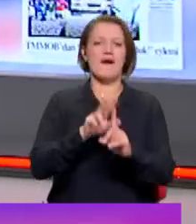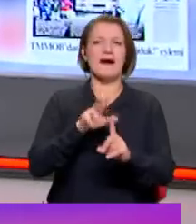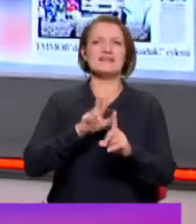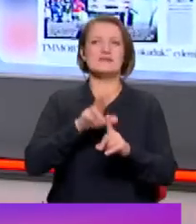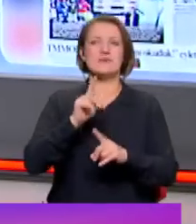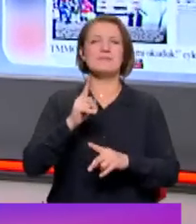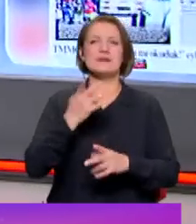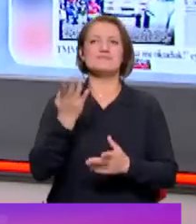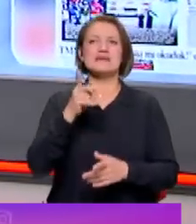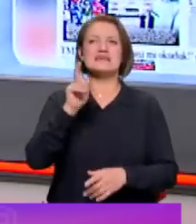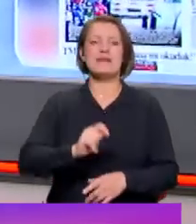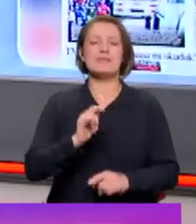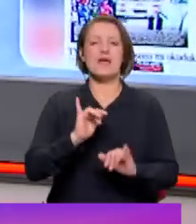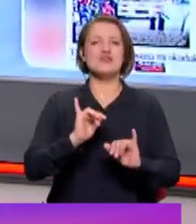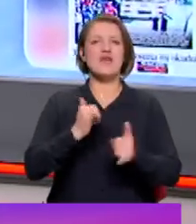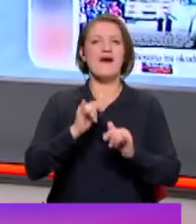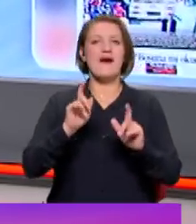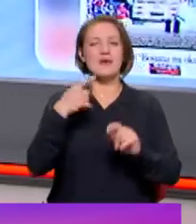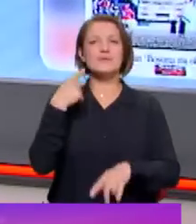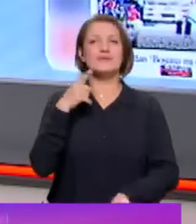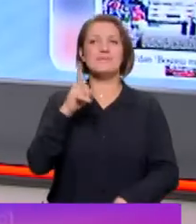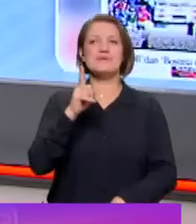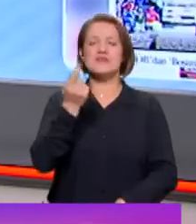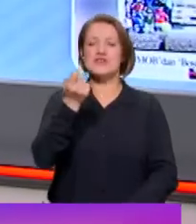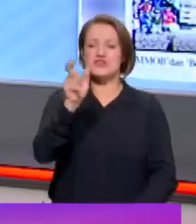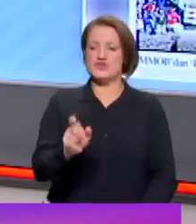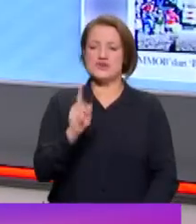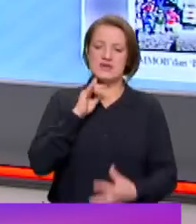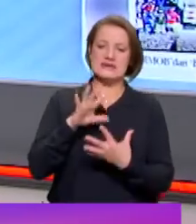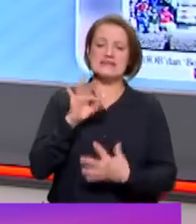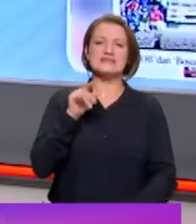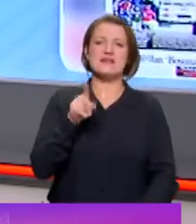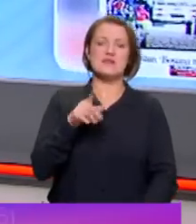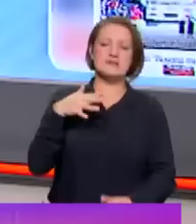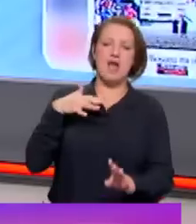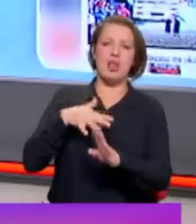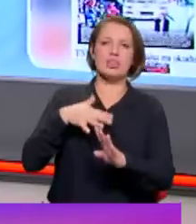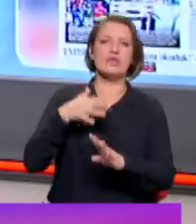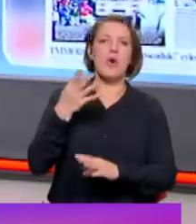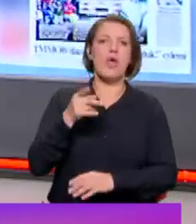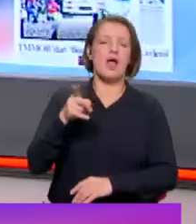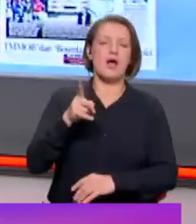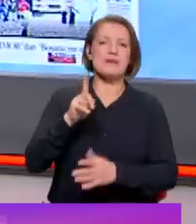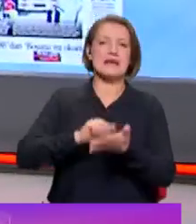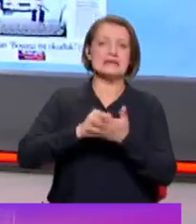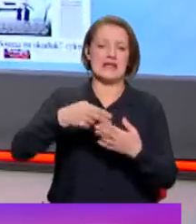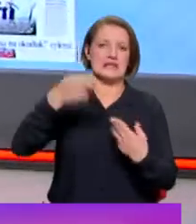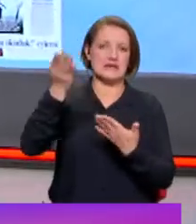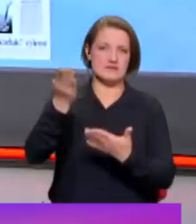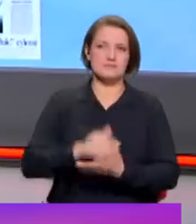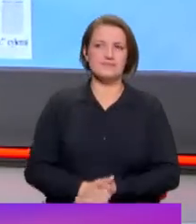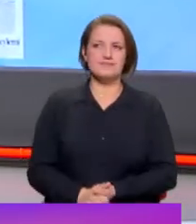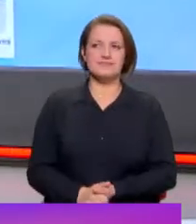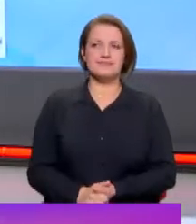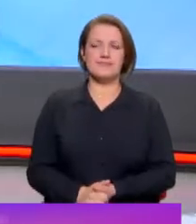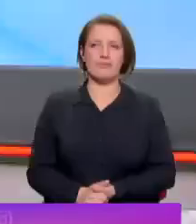bir Resepsiyonda yaptığı espri nedeniyle bir iş insanı tarafından saldırıya uğrayan gazetecinin hikayesi gelecek